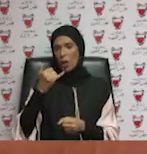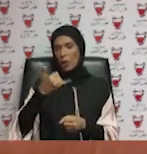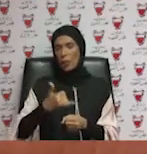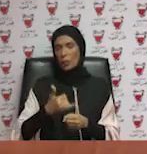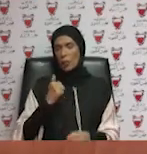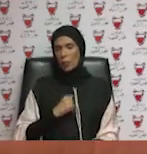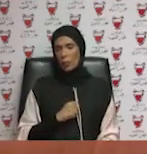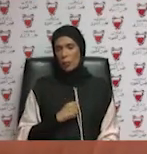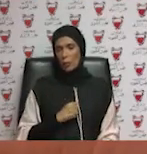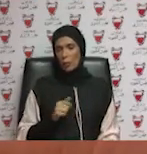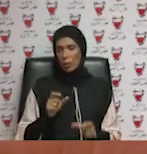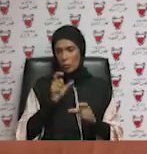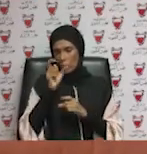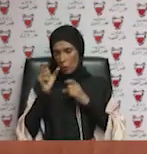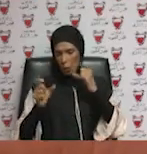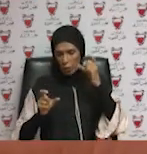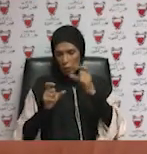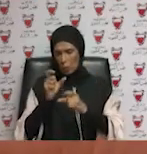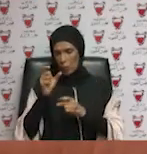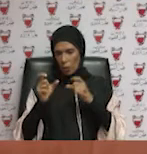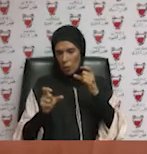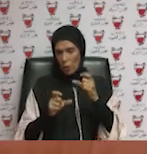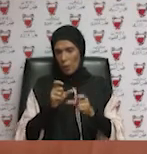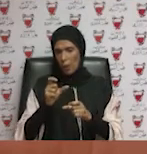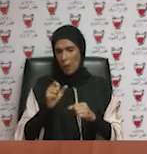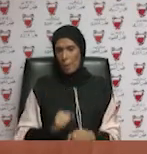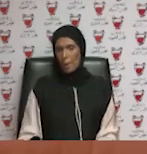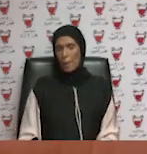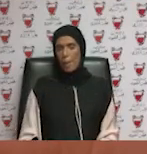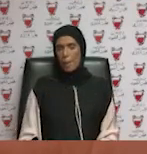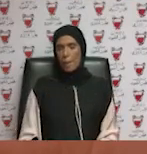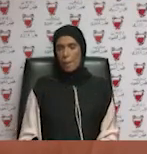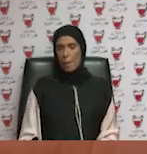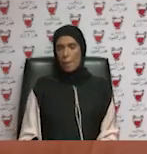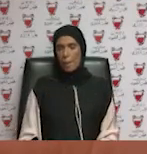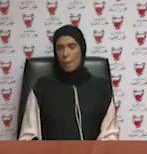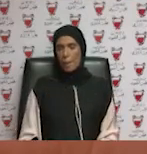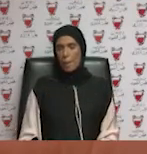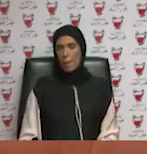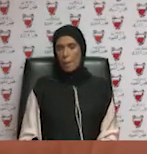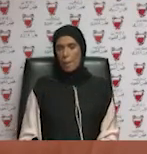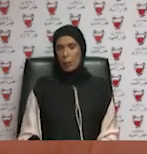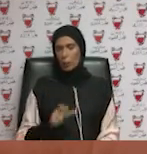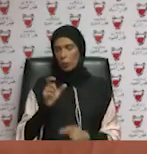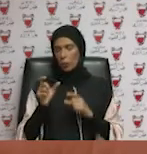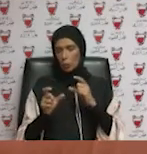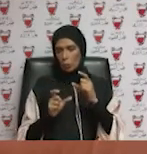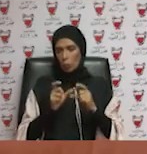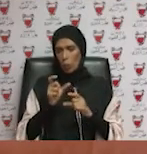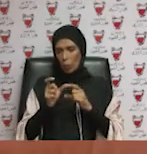جهة رقابية، هي جهة رقابية من ضمن الرقابة التي تعملها النهرة أنها تراقب